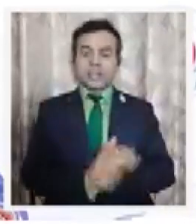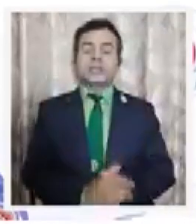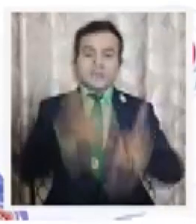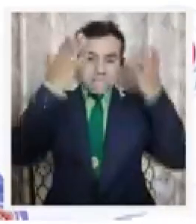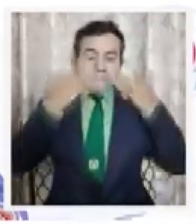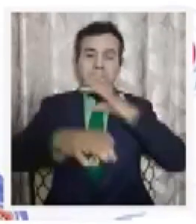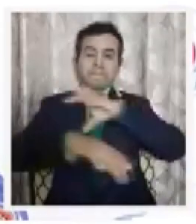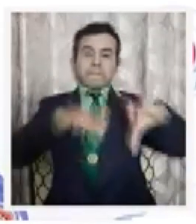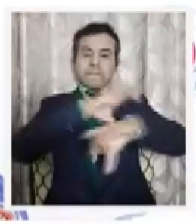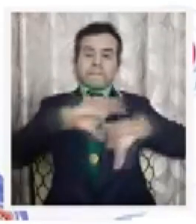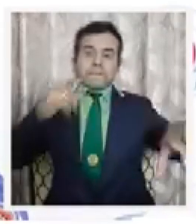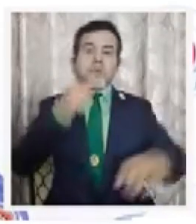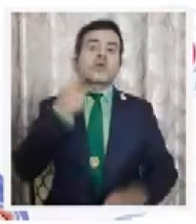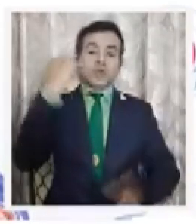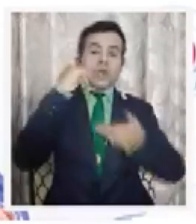64,667 জন।